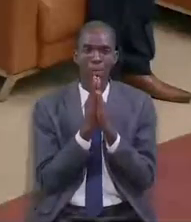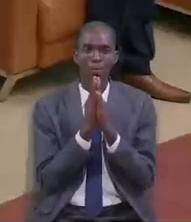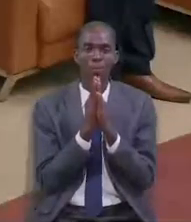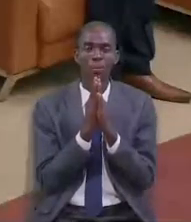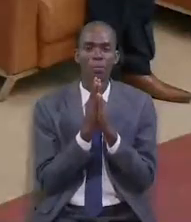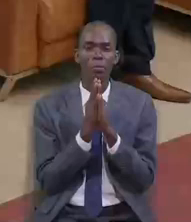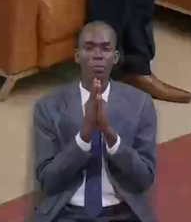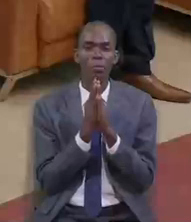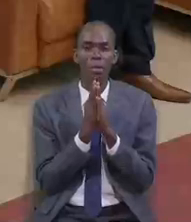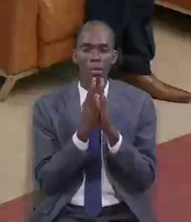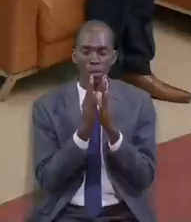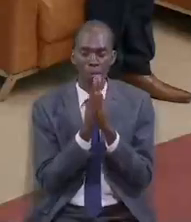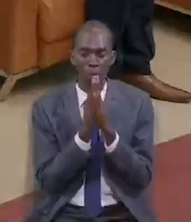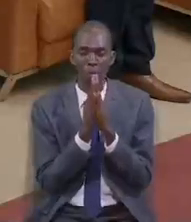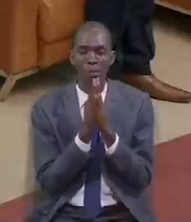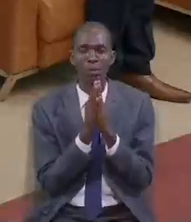Parlez au Seigneur.